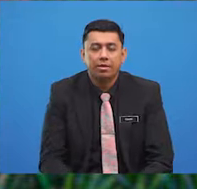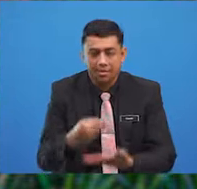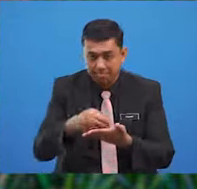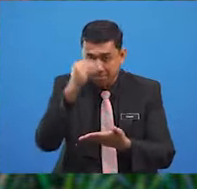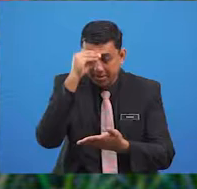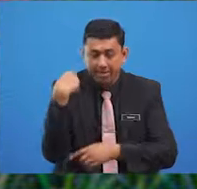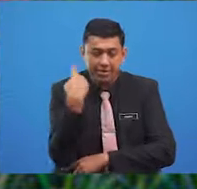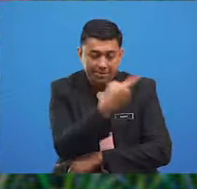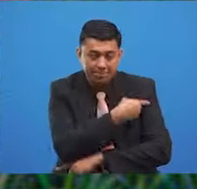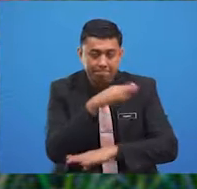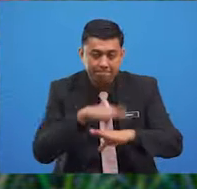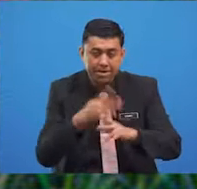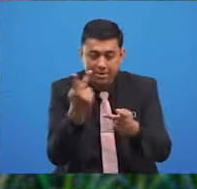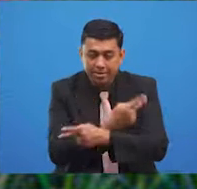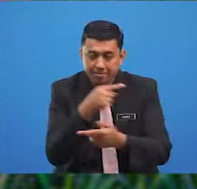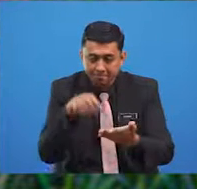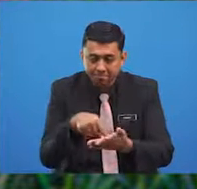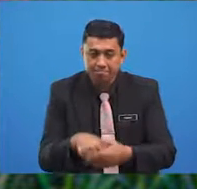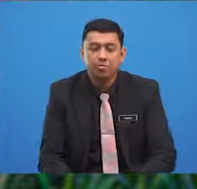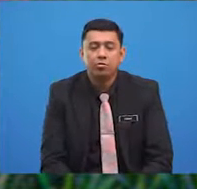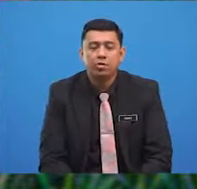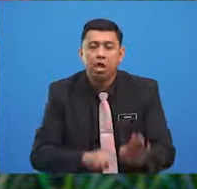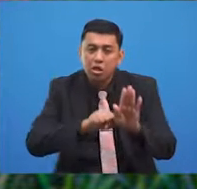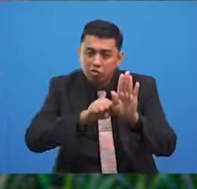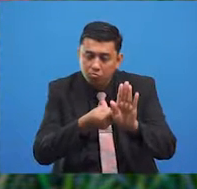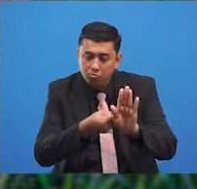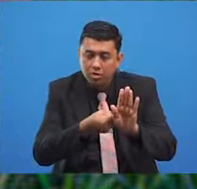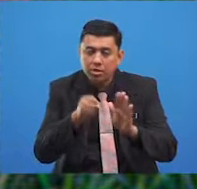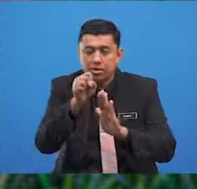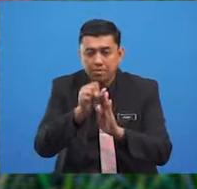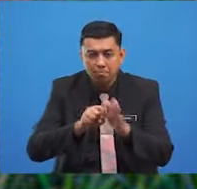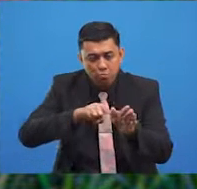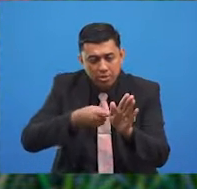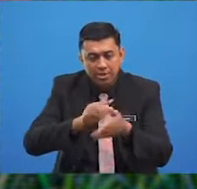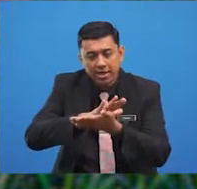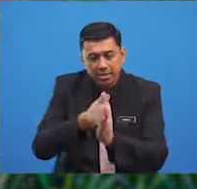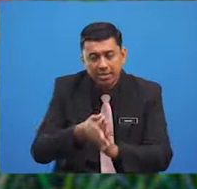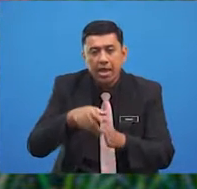Pembelajaran kita pada hari ini iaitu Sumber Semula Jadi di Malaysia.